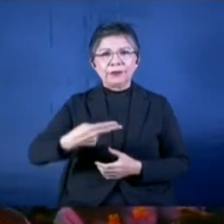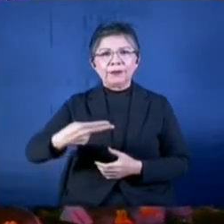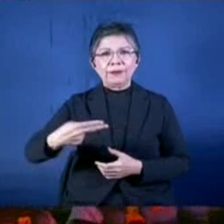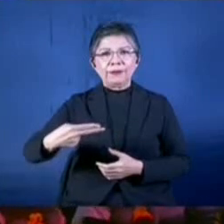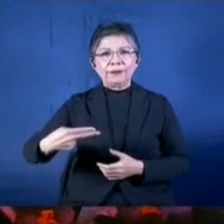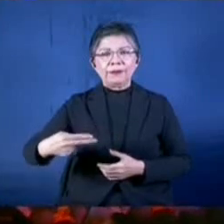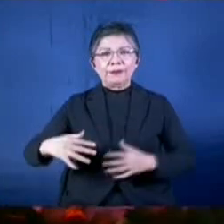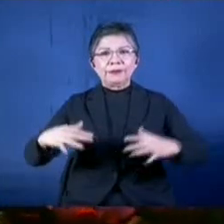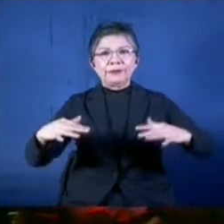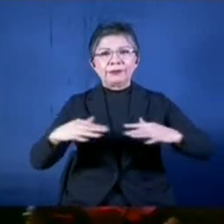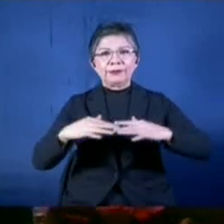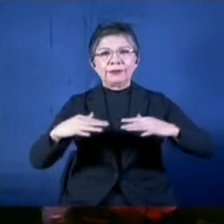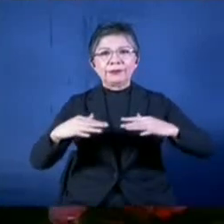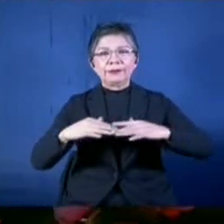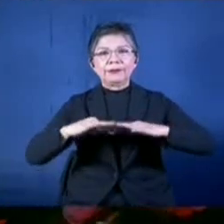Indonesia